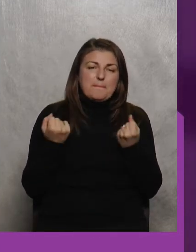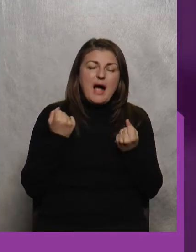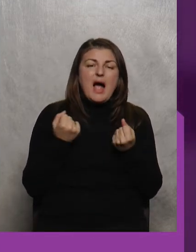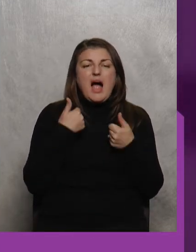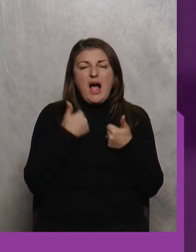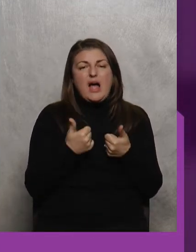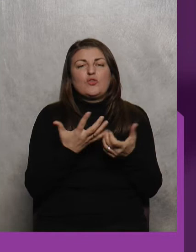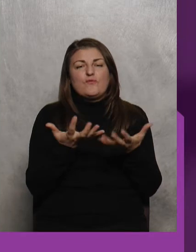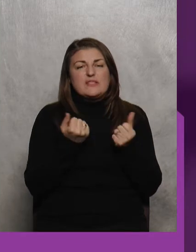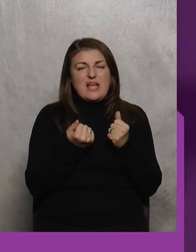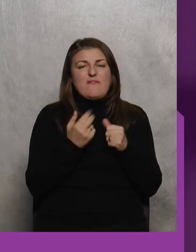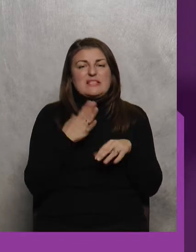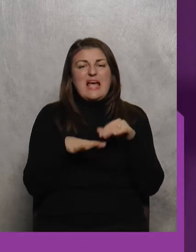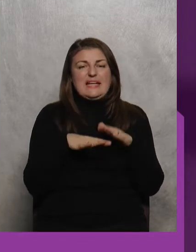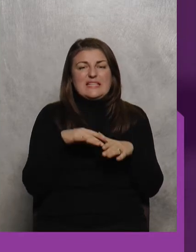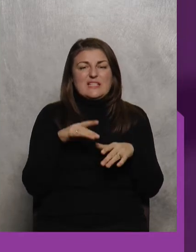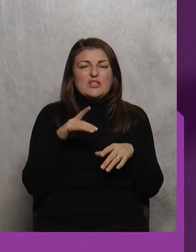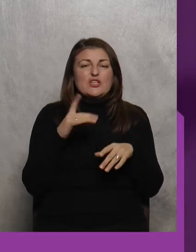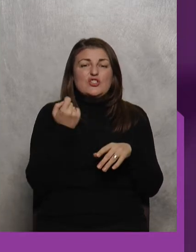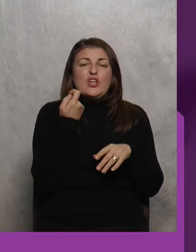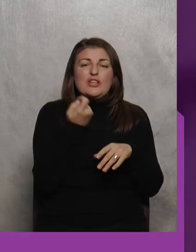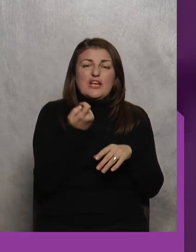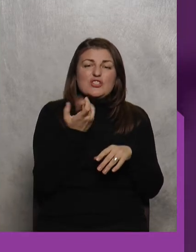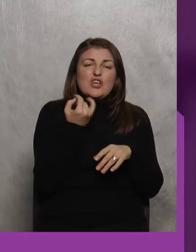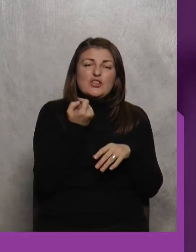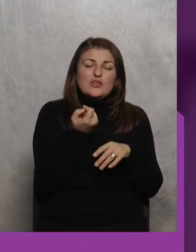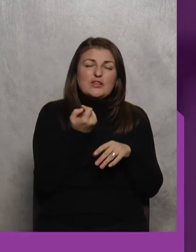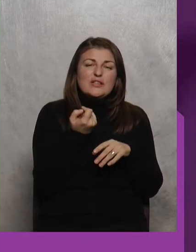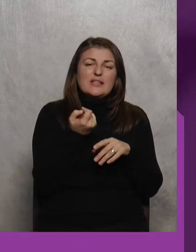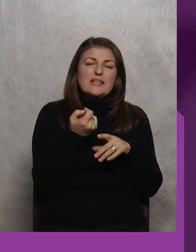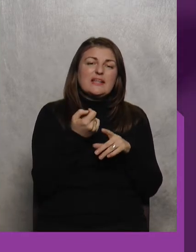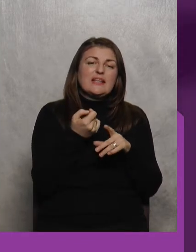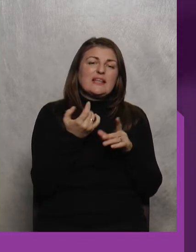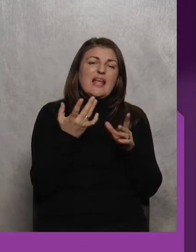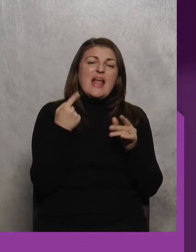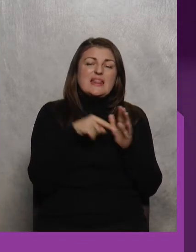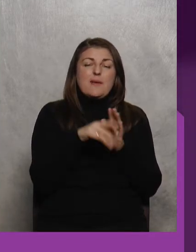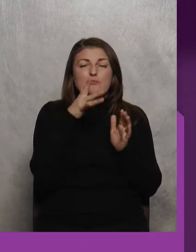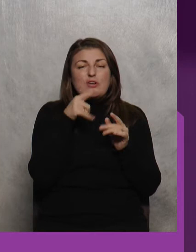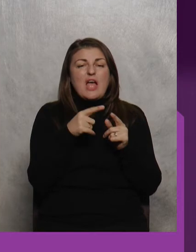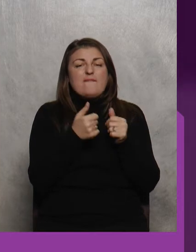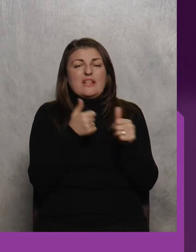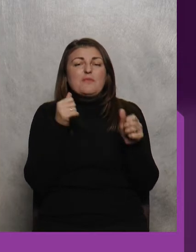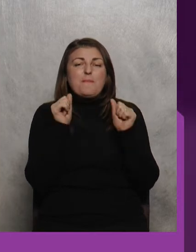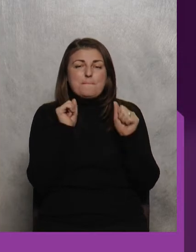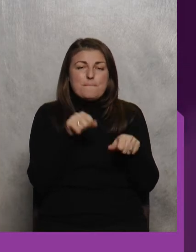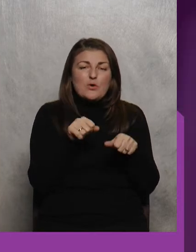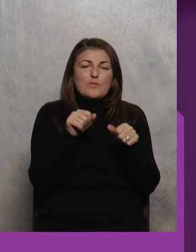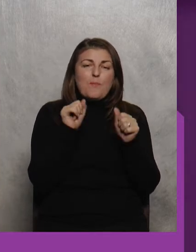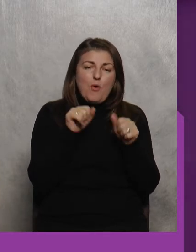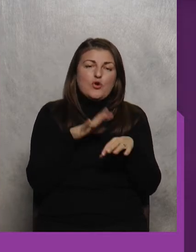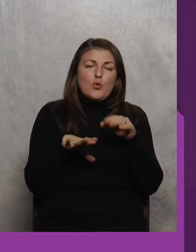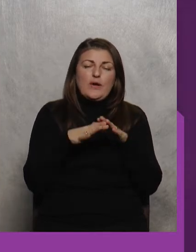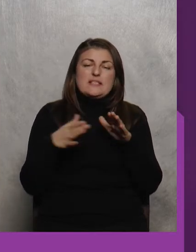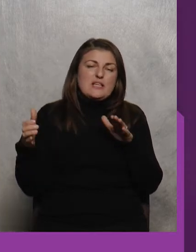Пальцями тримає, гарно взяв за кість суперника. Ще трішечки. Так, тимчасовий відрив можна від стержня. Можна,